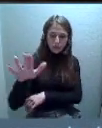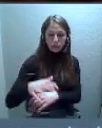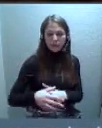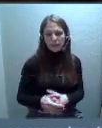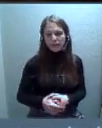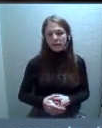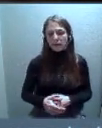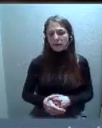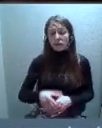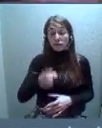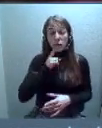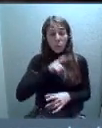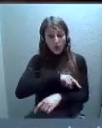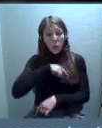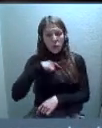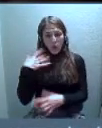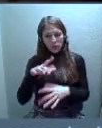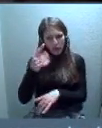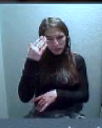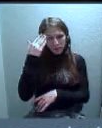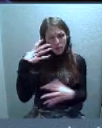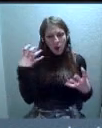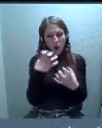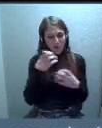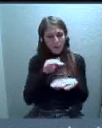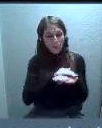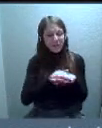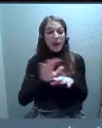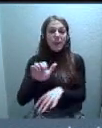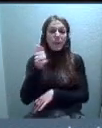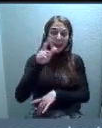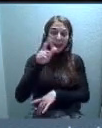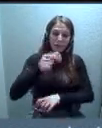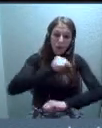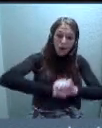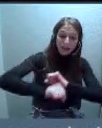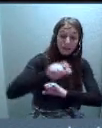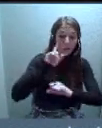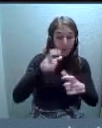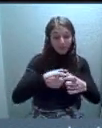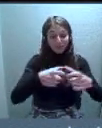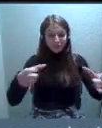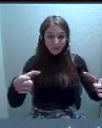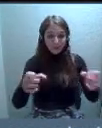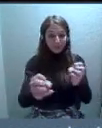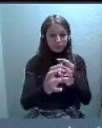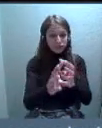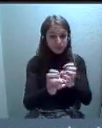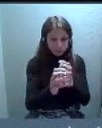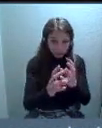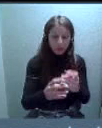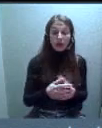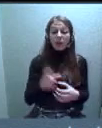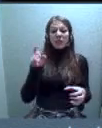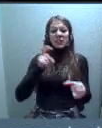tient à cœur depuis longtemps. Alors, c'est une organisation, c'est un établissement public, un syndicat de gestion, un syndicat mixte,